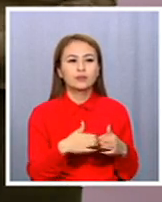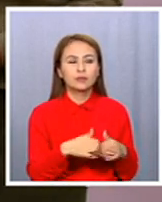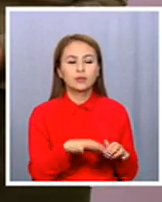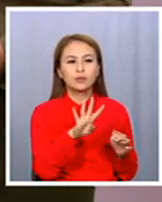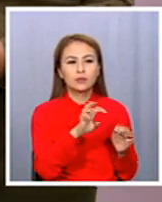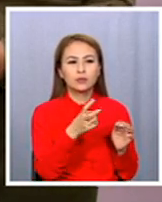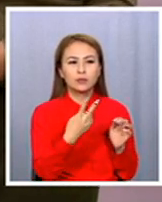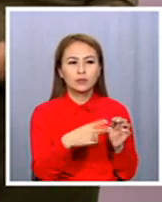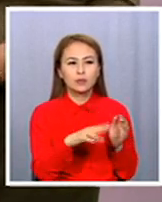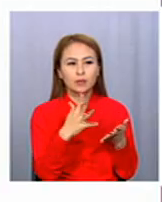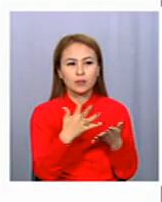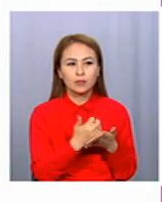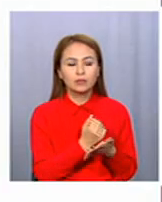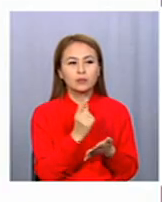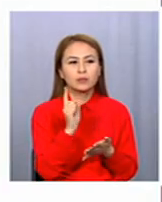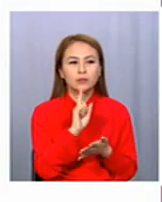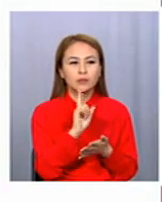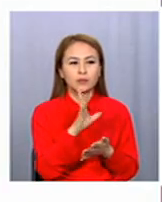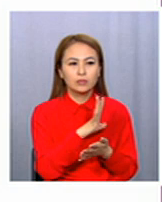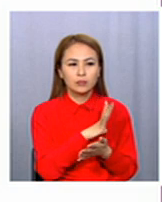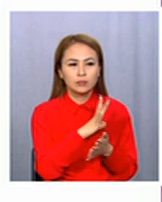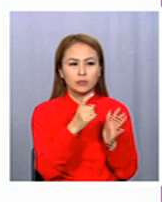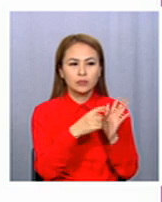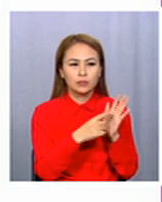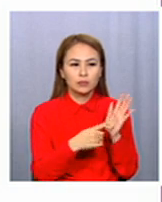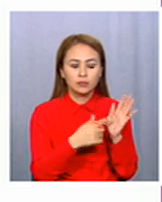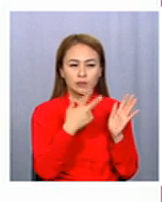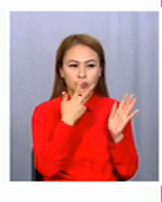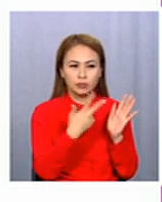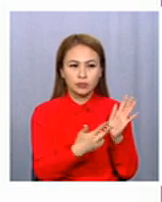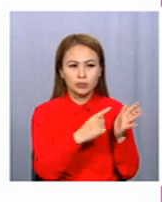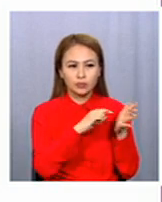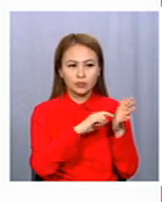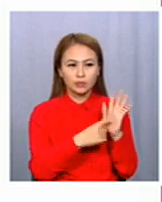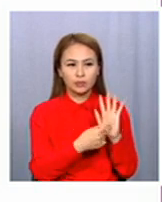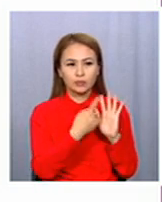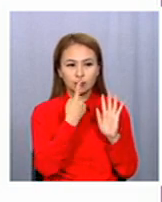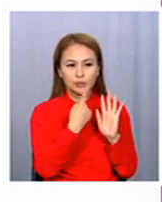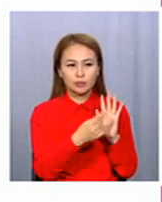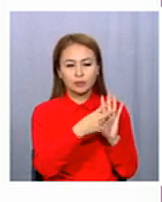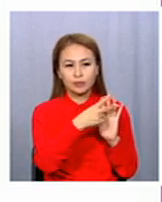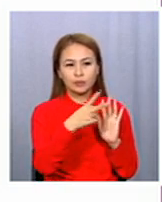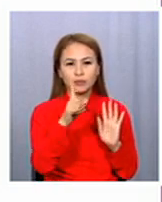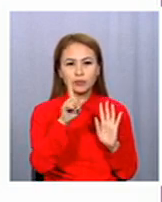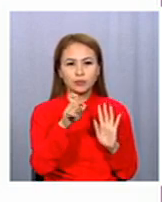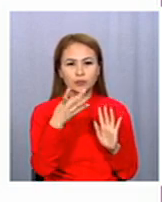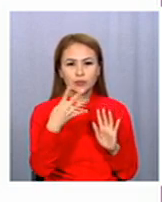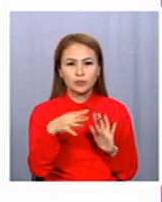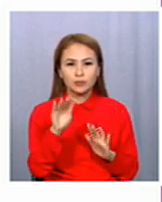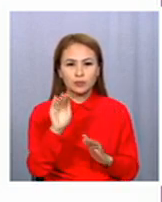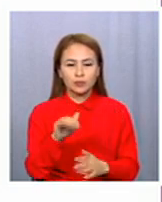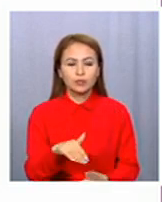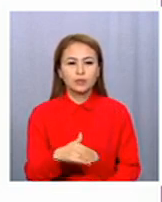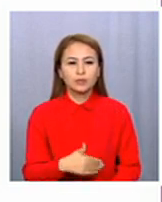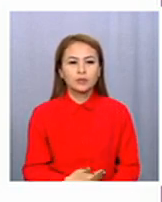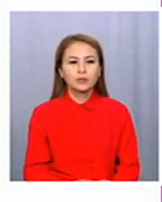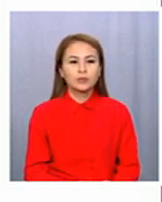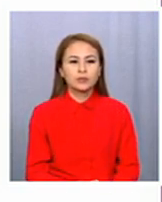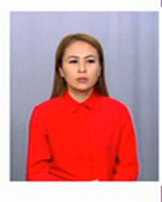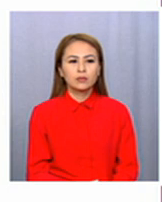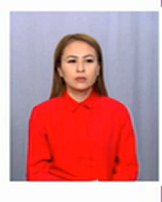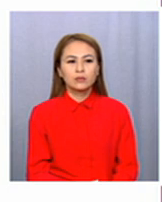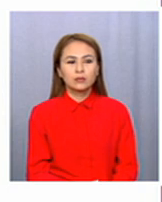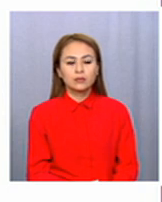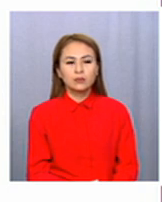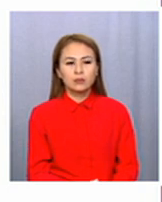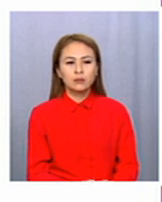бөлігін анықтап алу үшін үшке бөліп, бірге көбейтеміз. Көбейтіндінің мәні 140 мыңға тең болды.